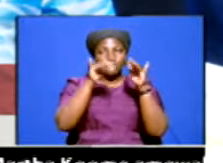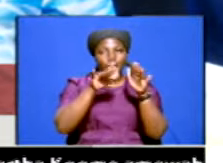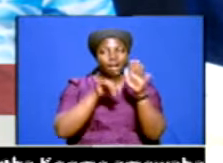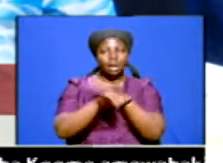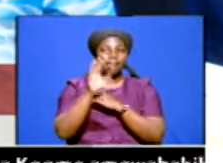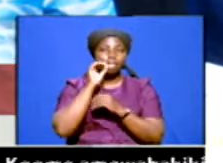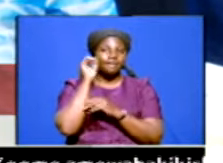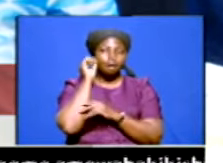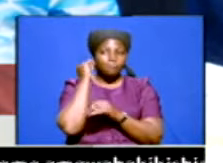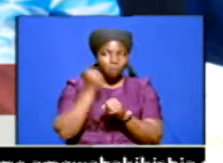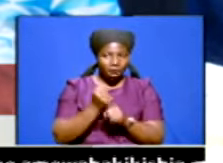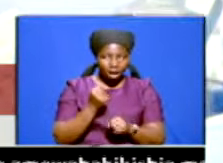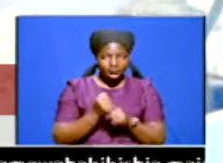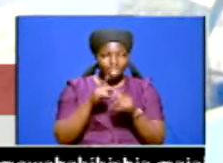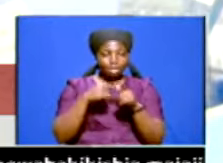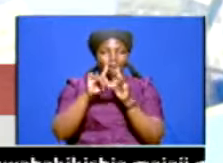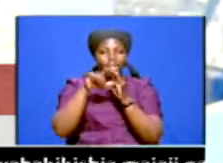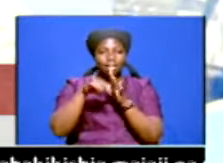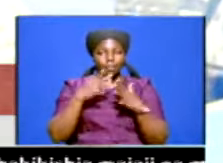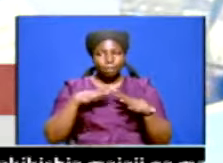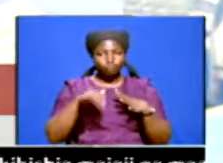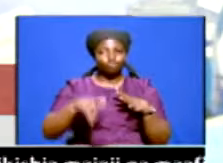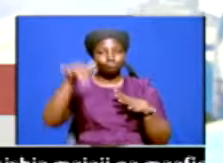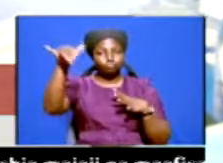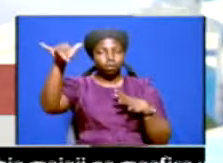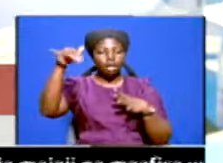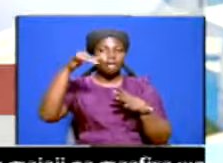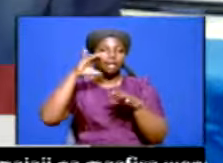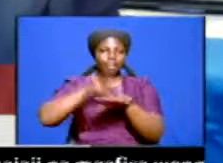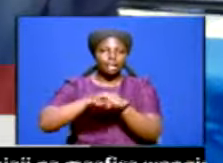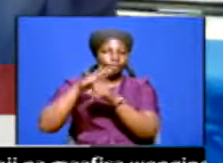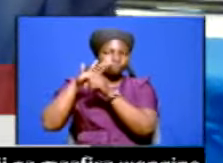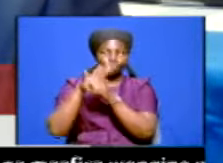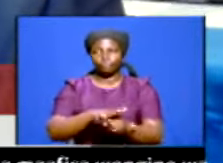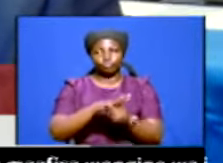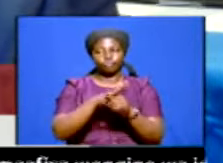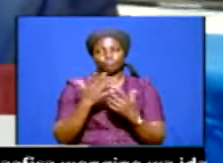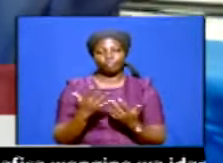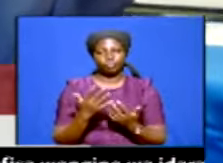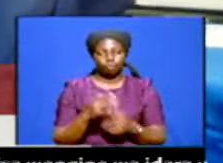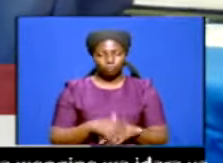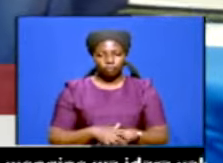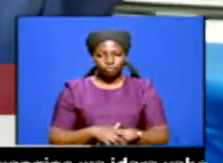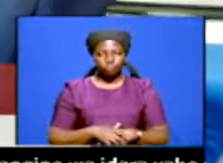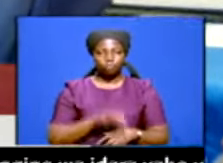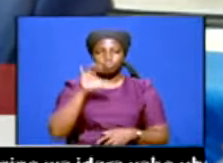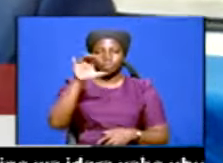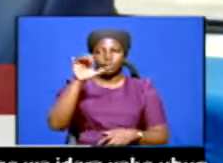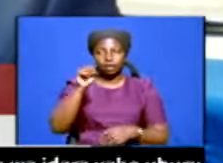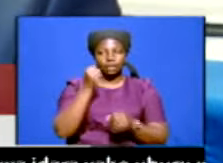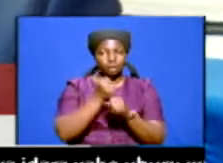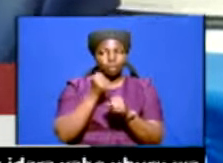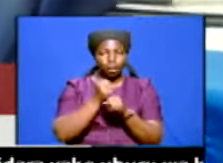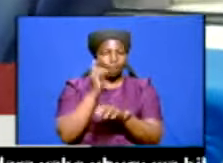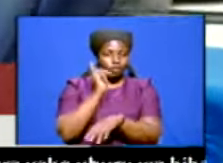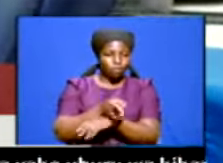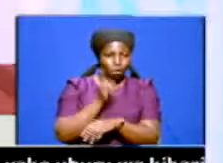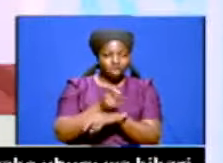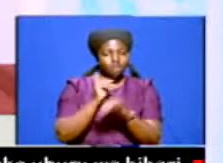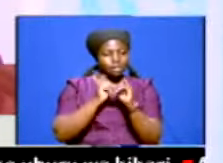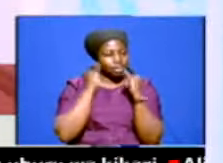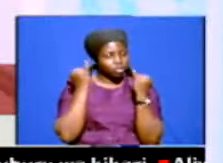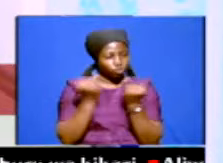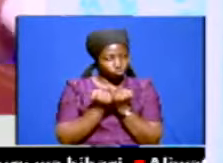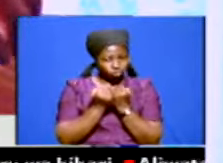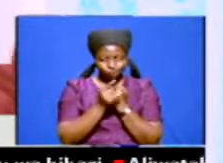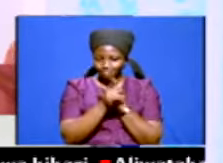kudhulumiwa mikononi mwa waajiri wao. Kutokana na hali hiyo, waziri wa leba Simon Chelugui ametoa onyo kali kwa taasisi kama hizo.